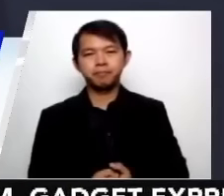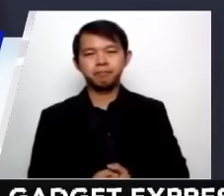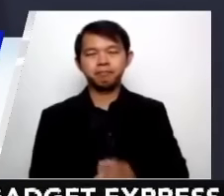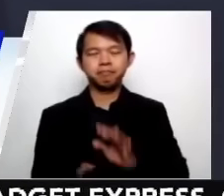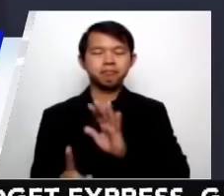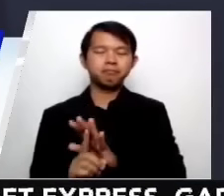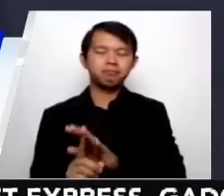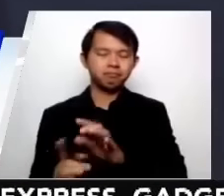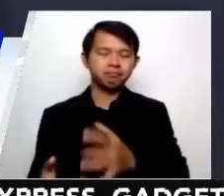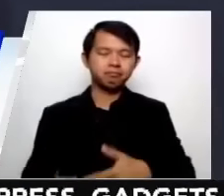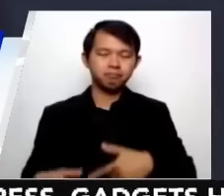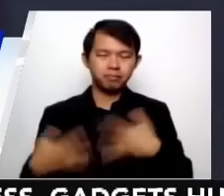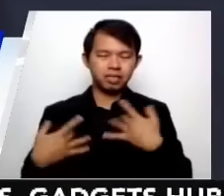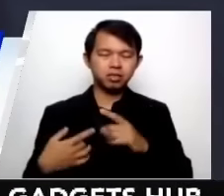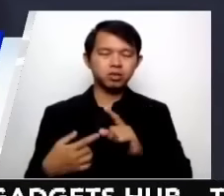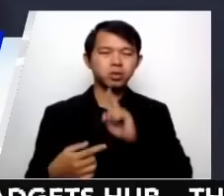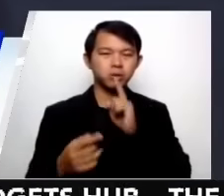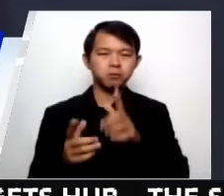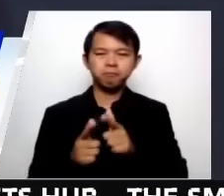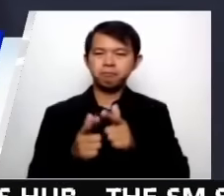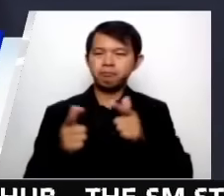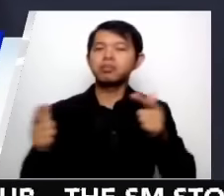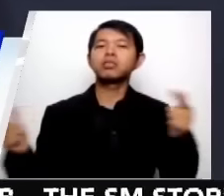her greatest obra maestra.